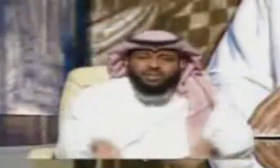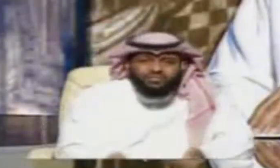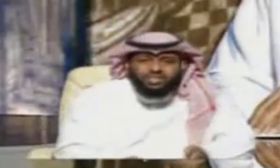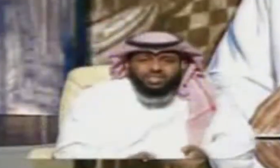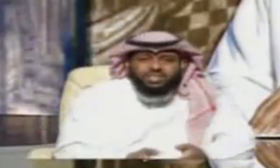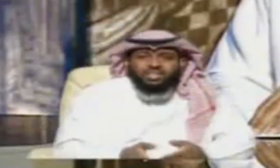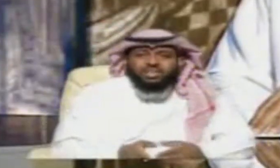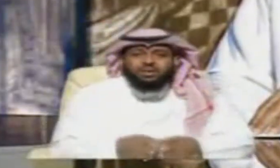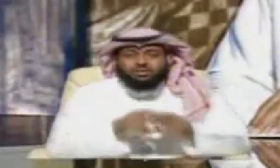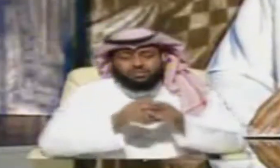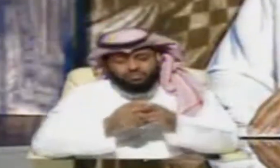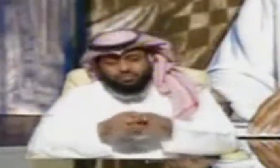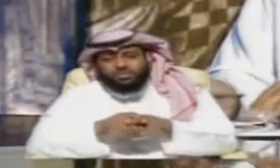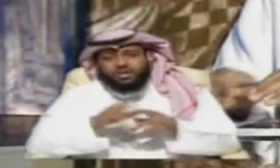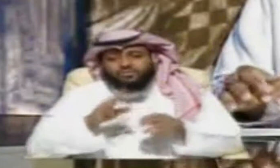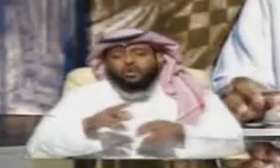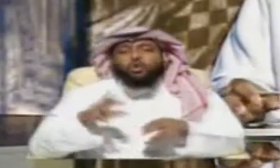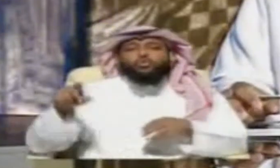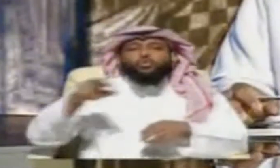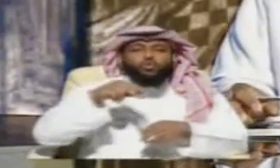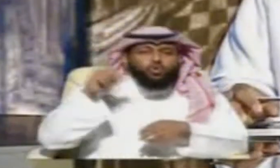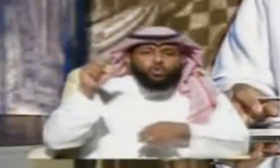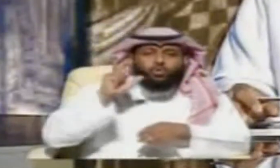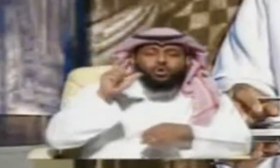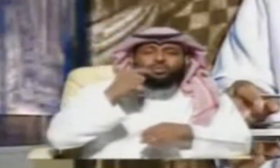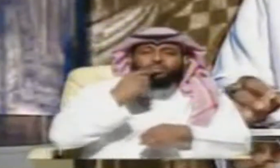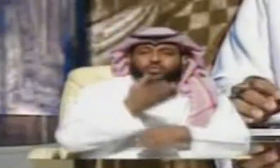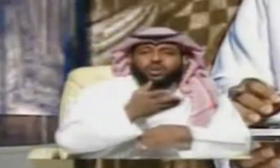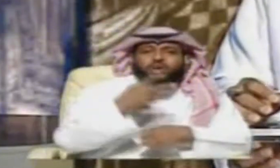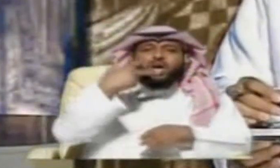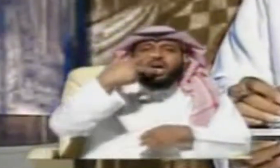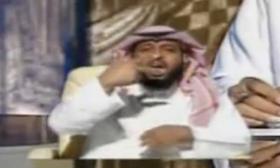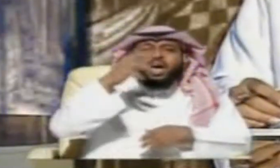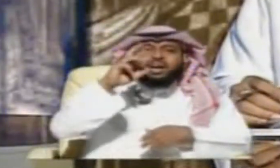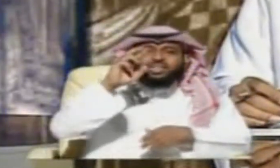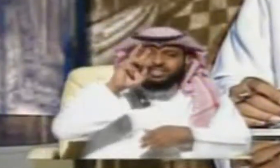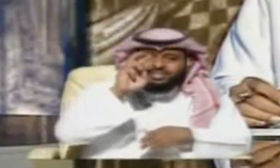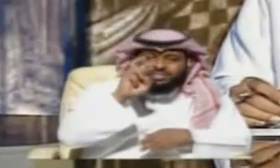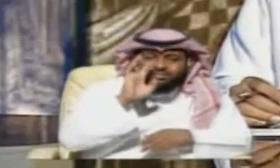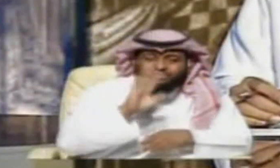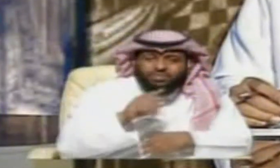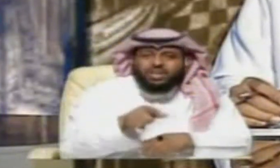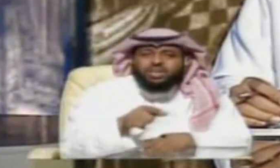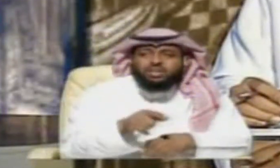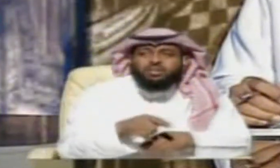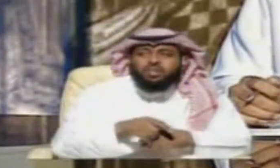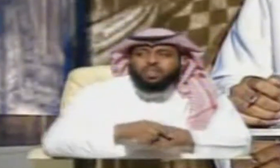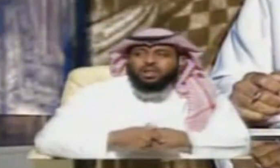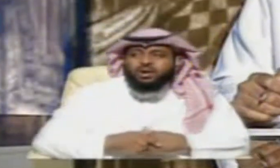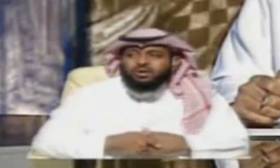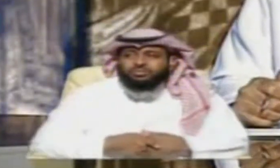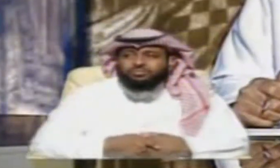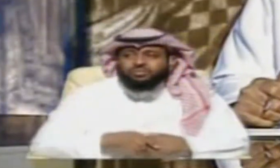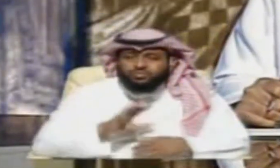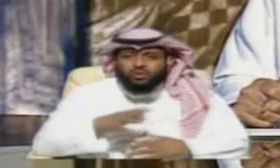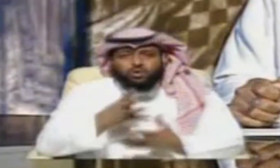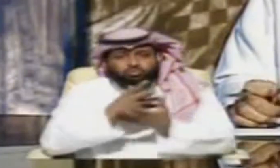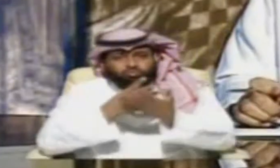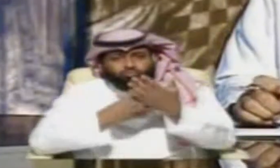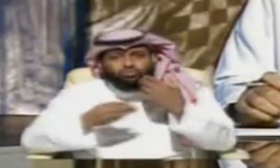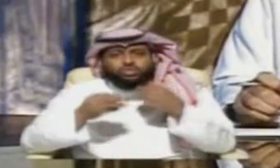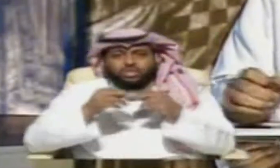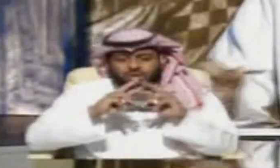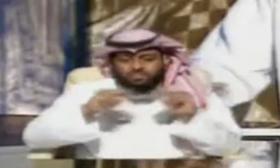التي يعيشها إخواننا شارك فيها من أمة الإسلام من أبناء المسلمين وساهموا بصناعة